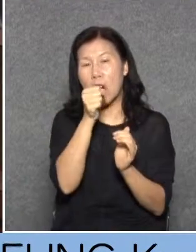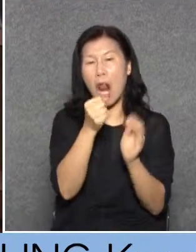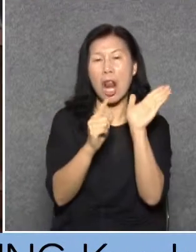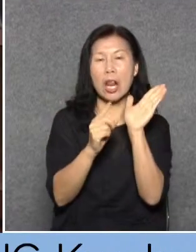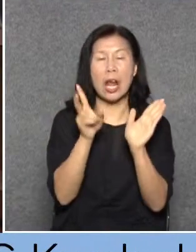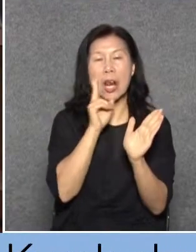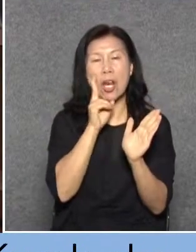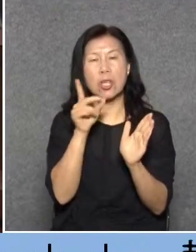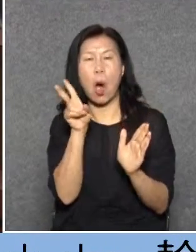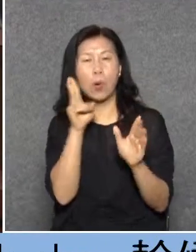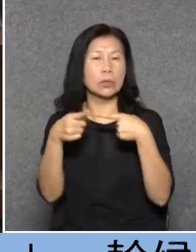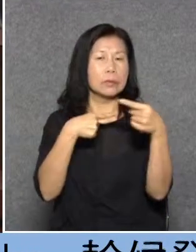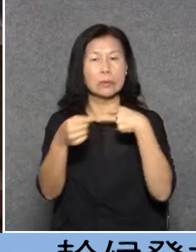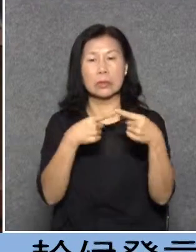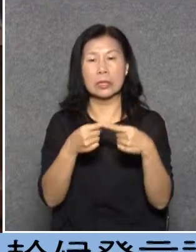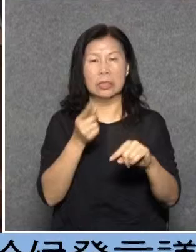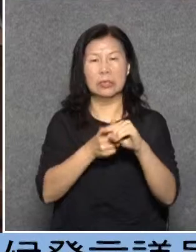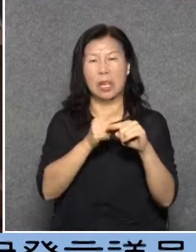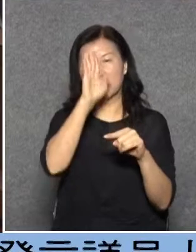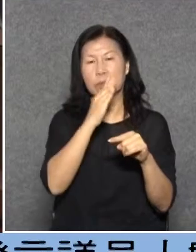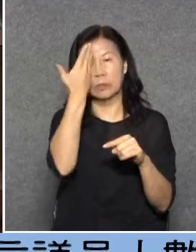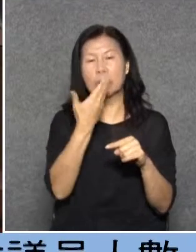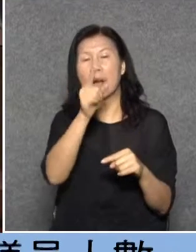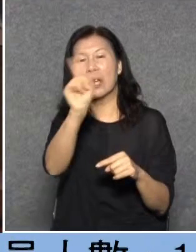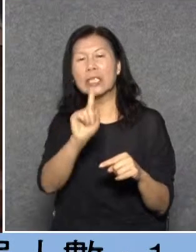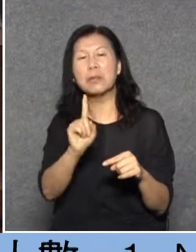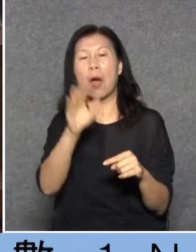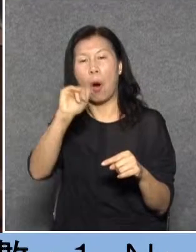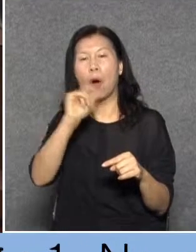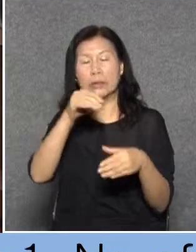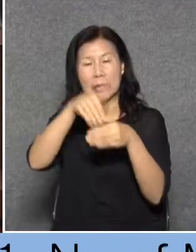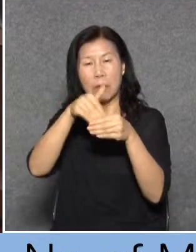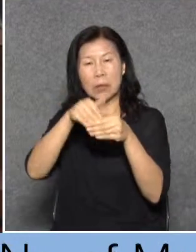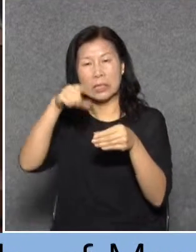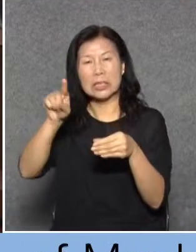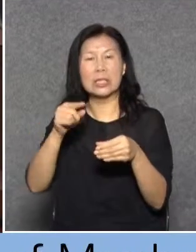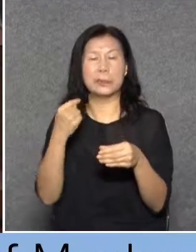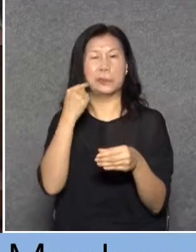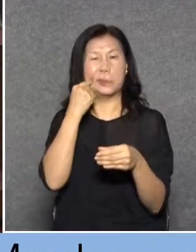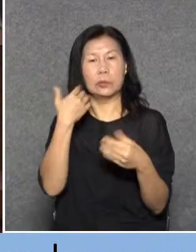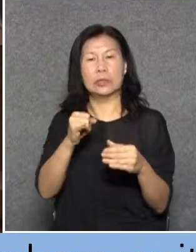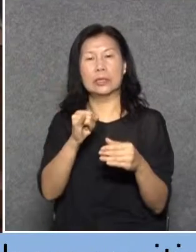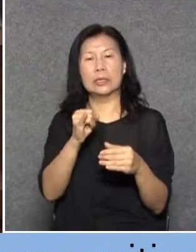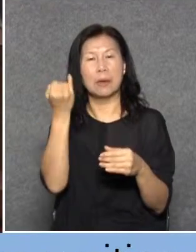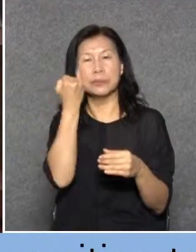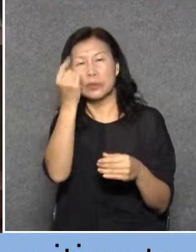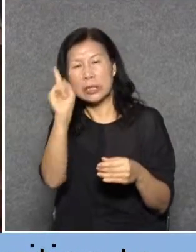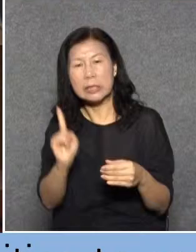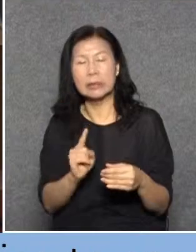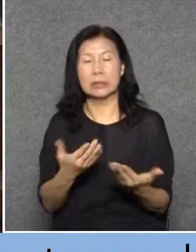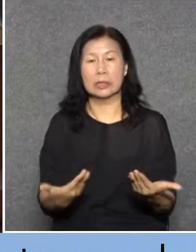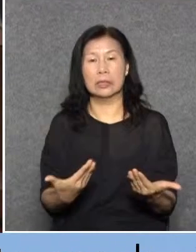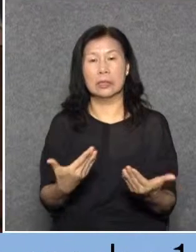唔啱唔恰當，證明佢哋都唔識嘢，有咩資格通過啲法例啊？太生硬啦，不如我哋再研究一下先再通過啦。如果